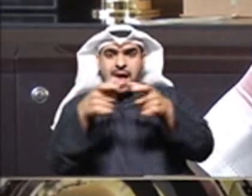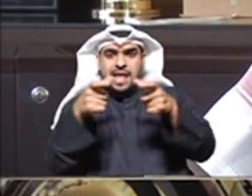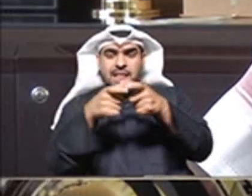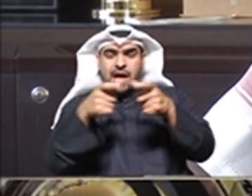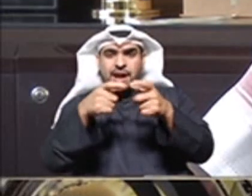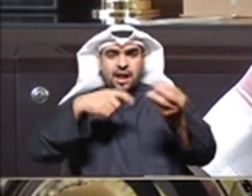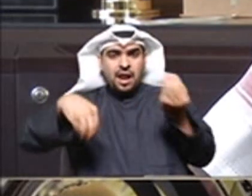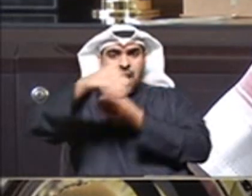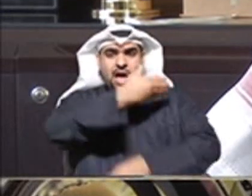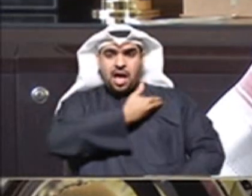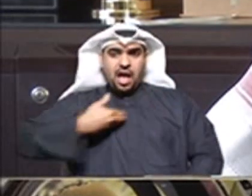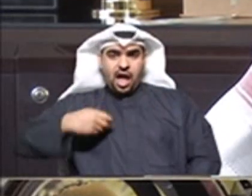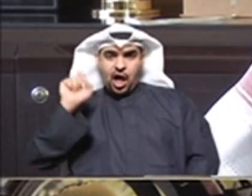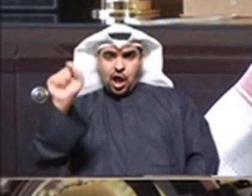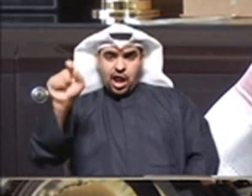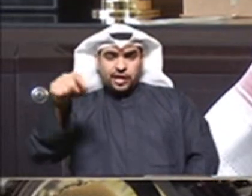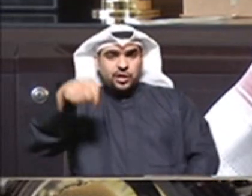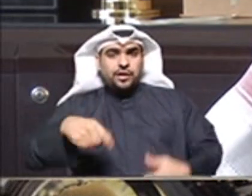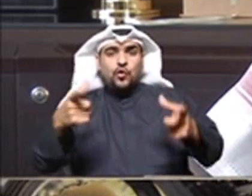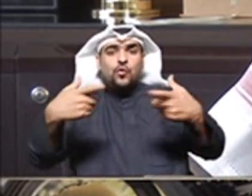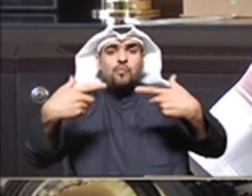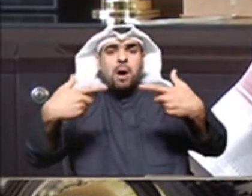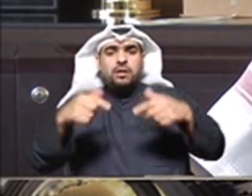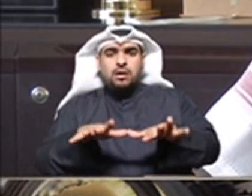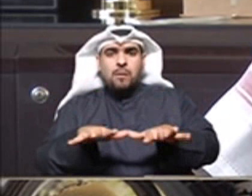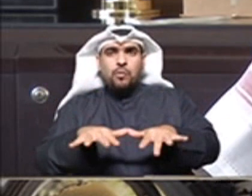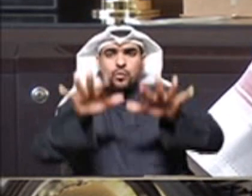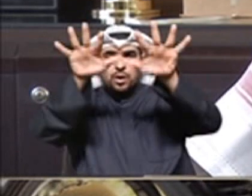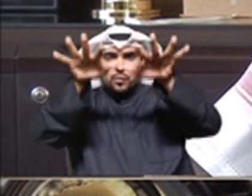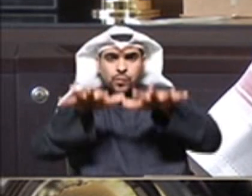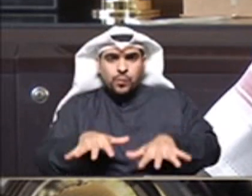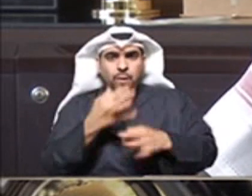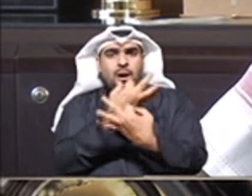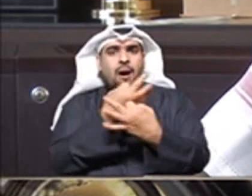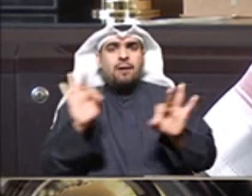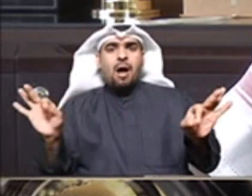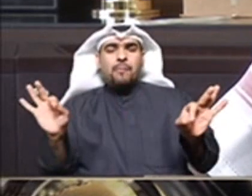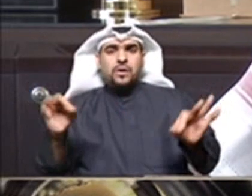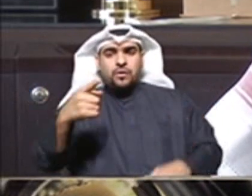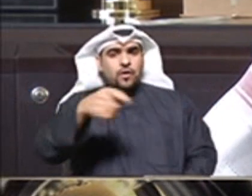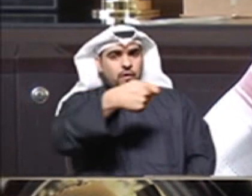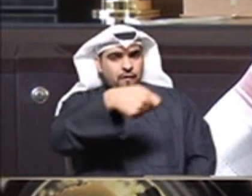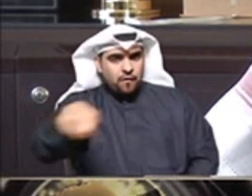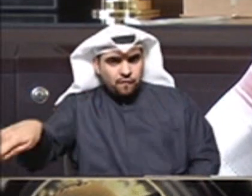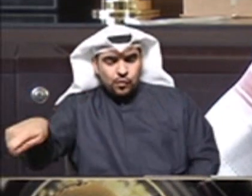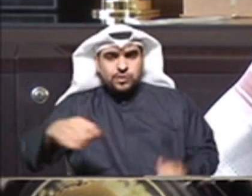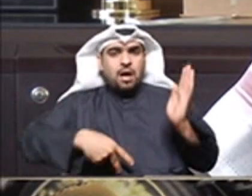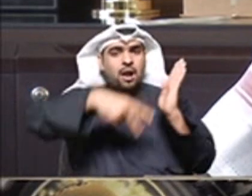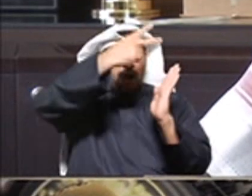الإلكتروني في المملكة العربية السعودية، تتم عمليات الحج جميعها، دفع الرسوم وإبرام